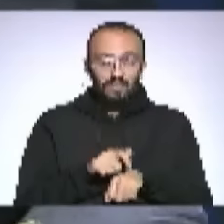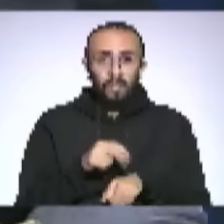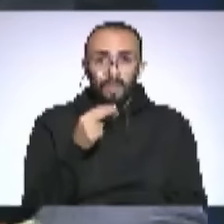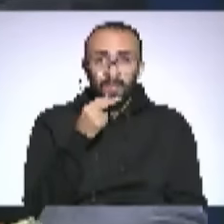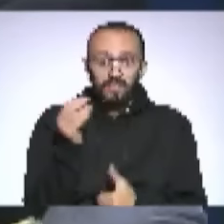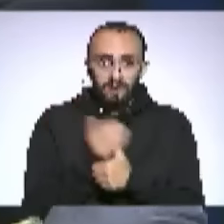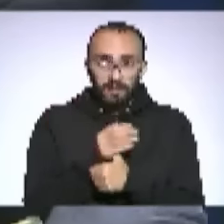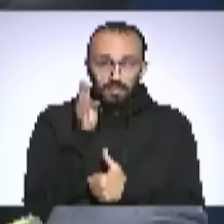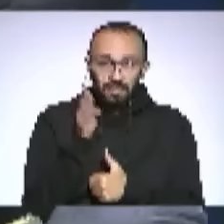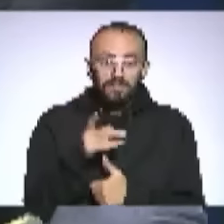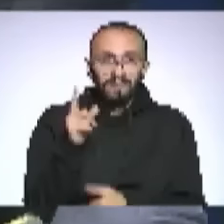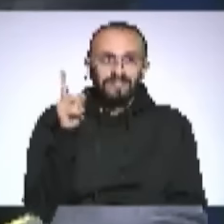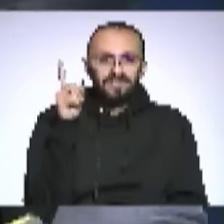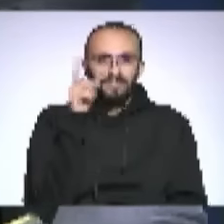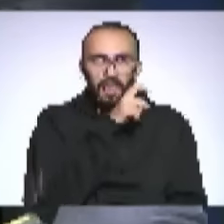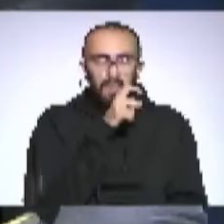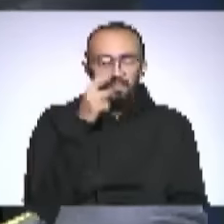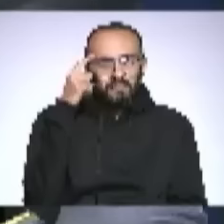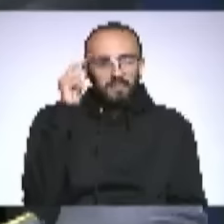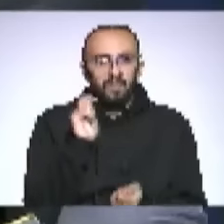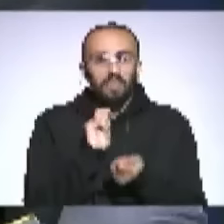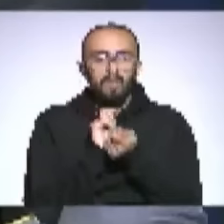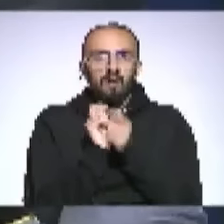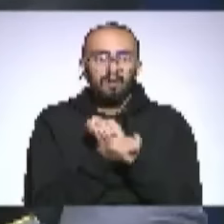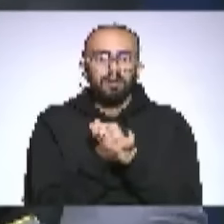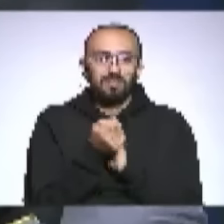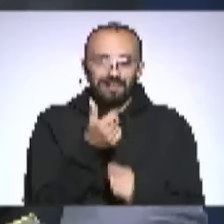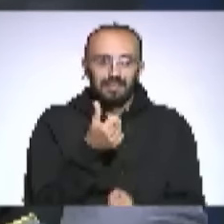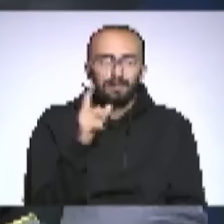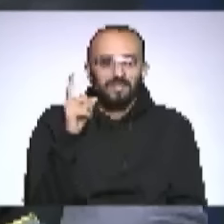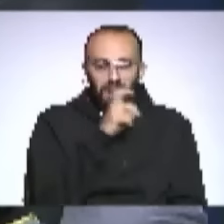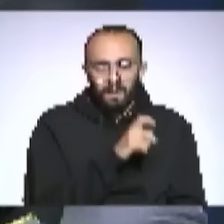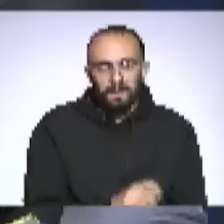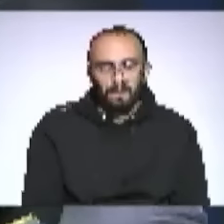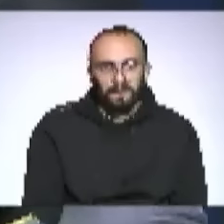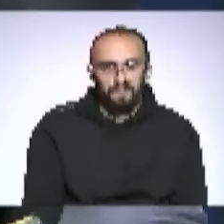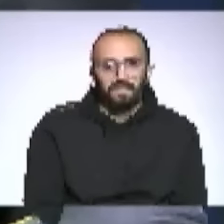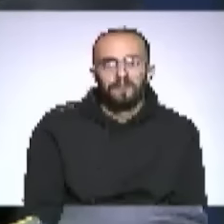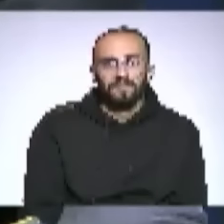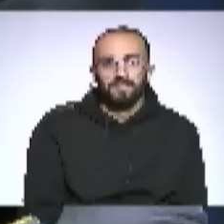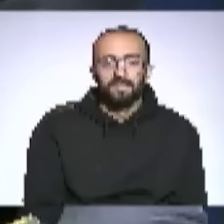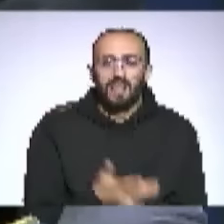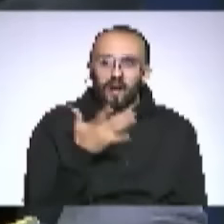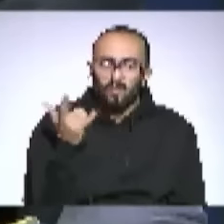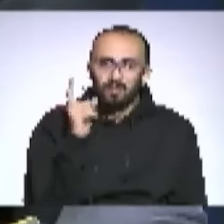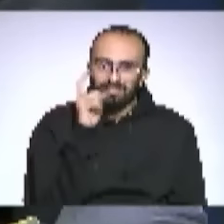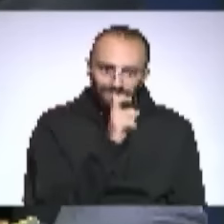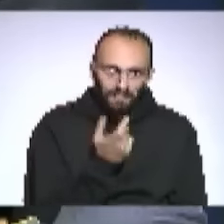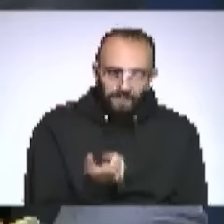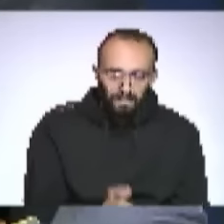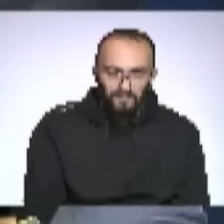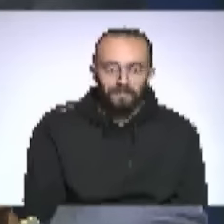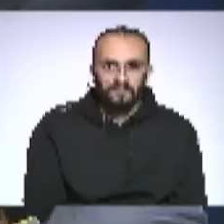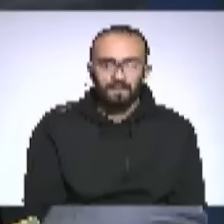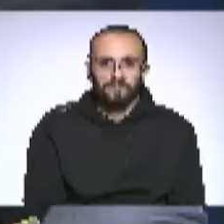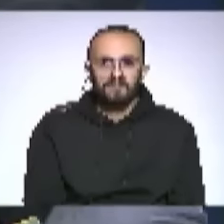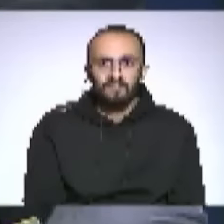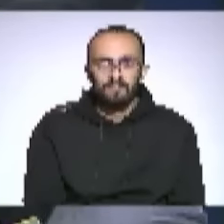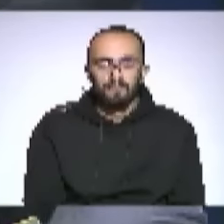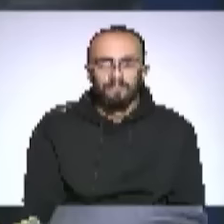الزوج صعب انه يغير سياسته واسلوب تعامله مع اخوه وفي نفس